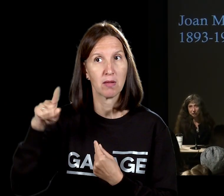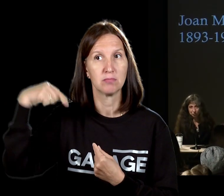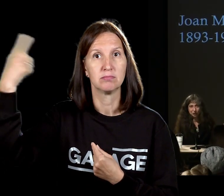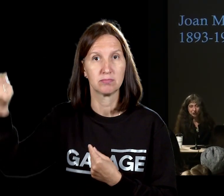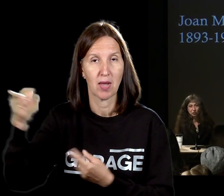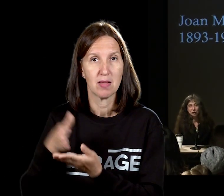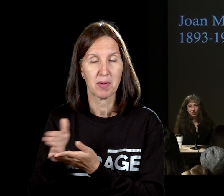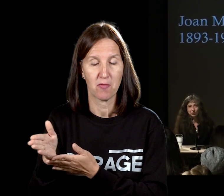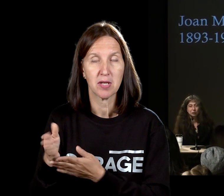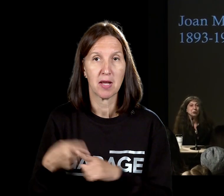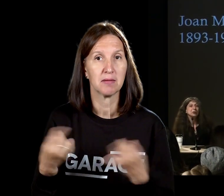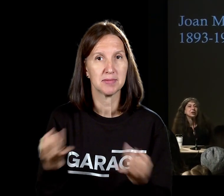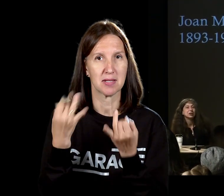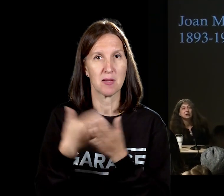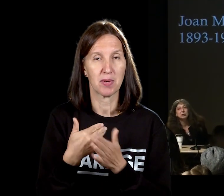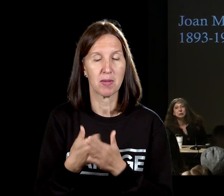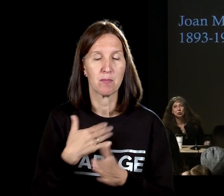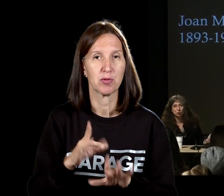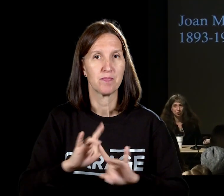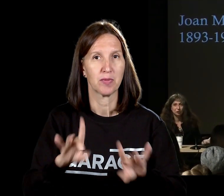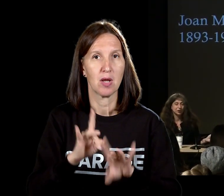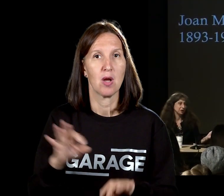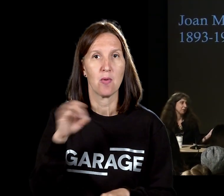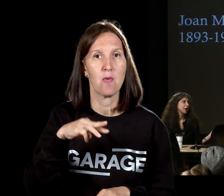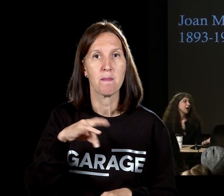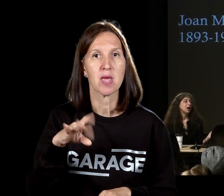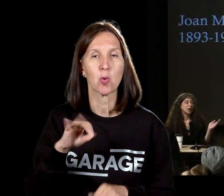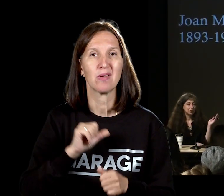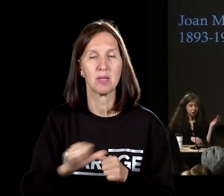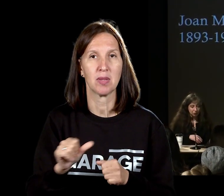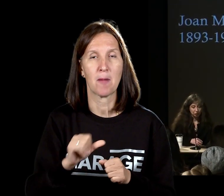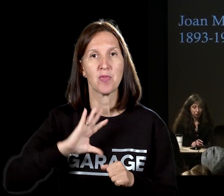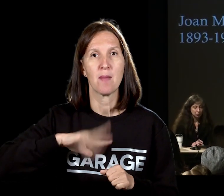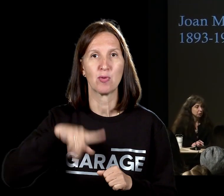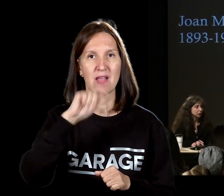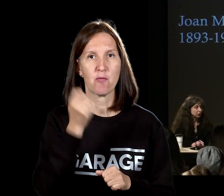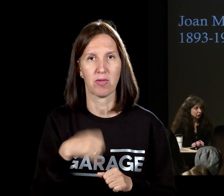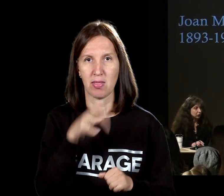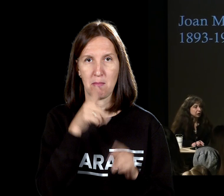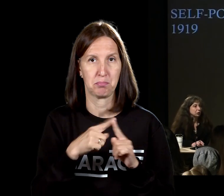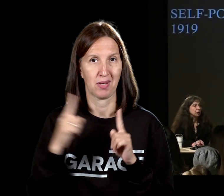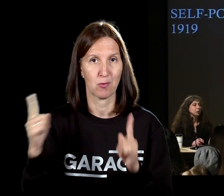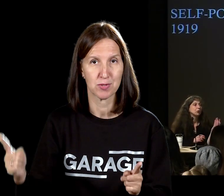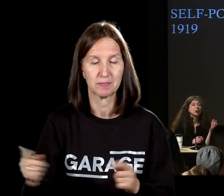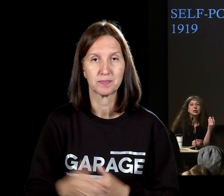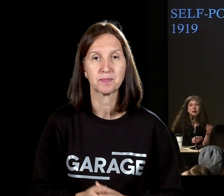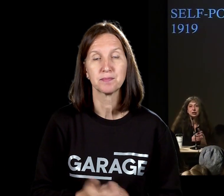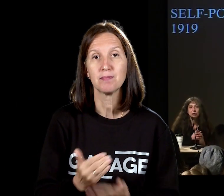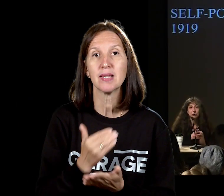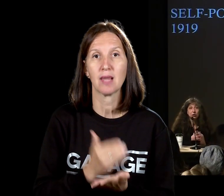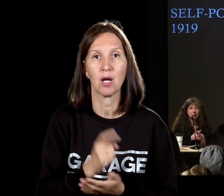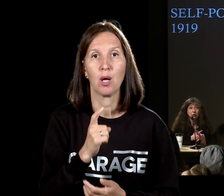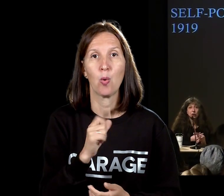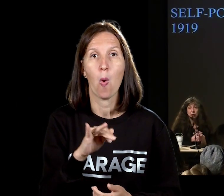интересные примеры. И вот мы как раз увидим это, когда мы будем говорить о Миро послевоенном. А вот, Хуан Миро